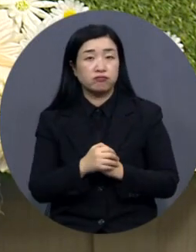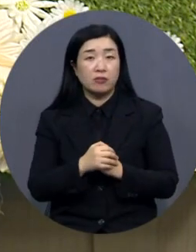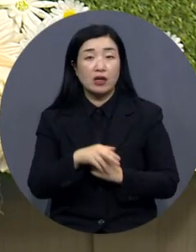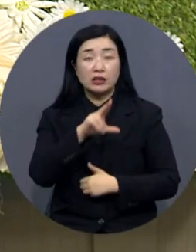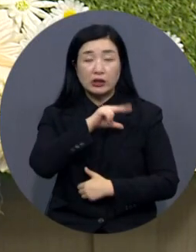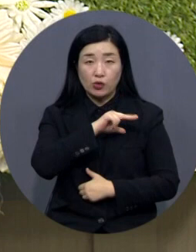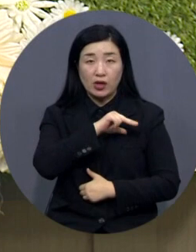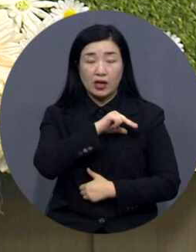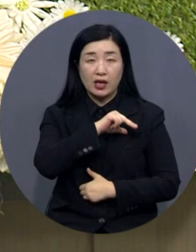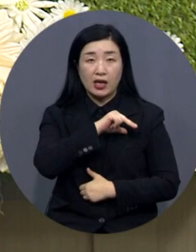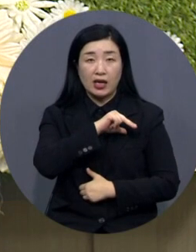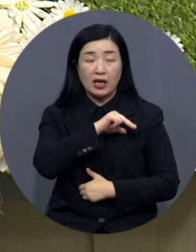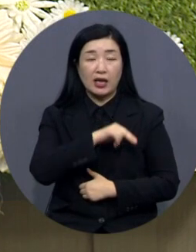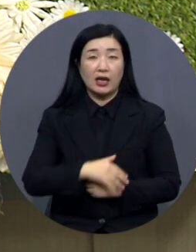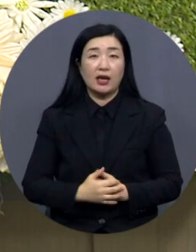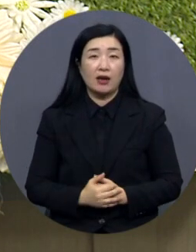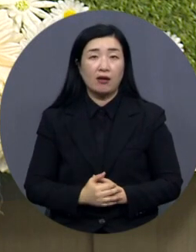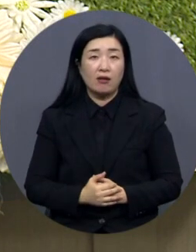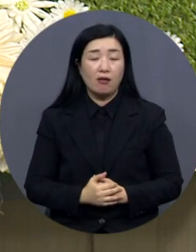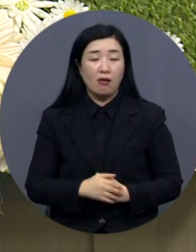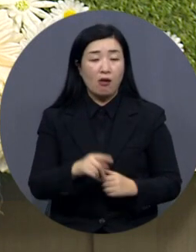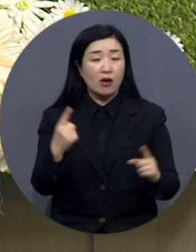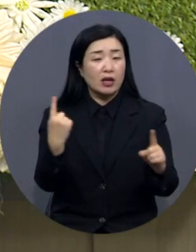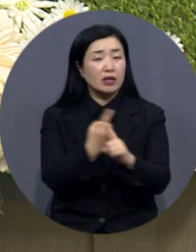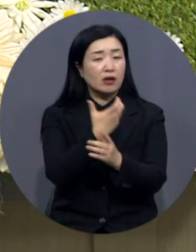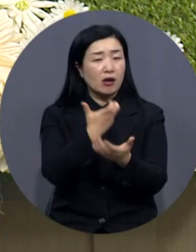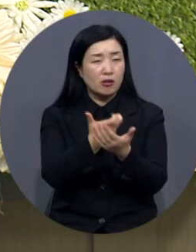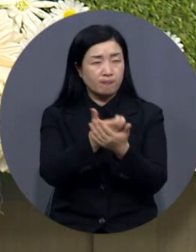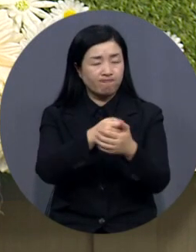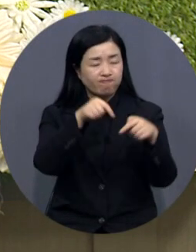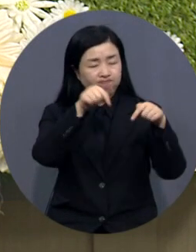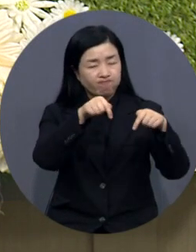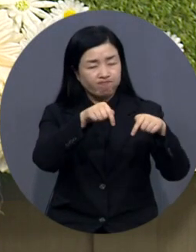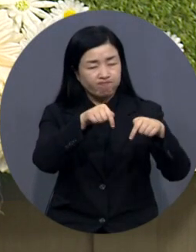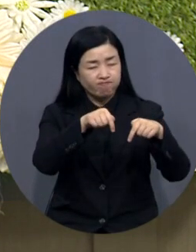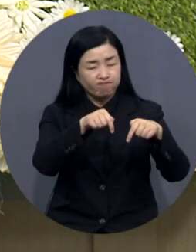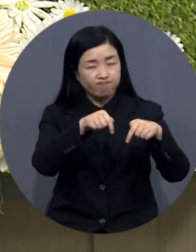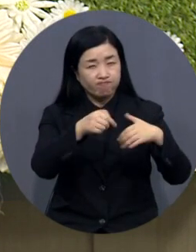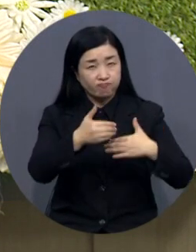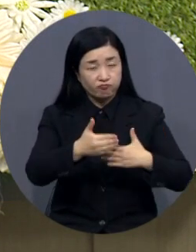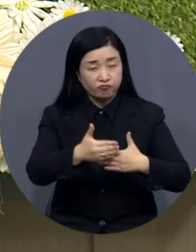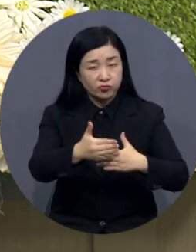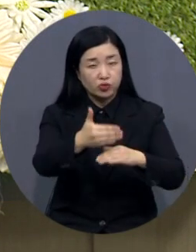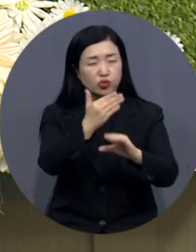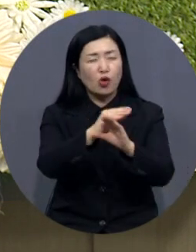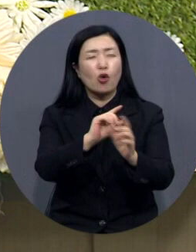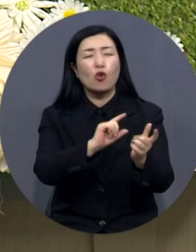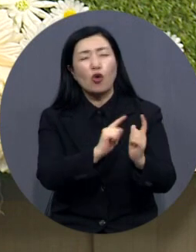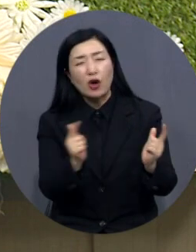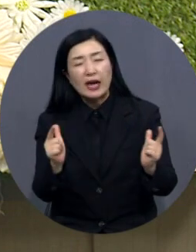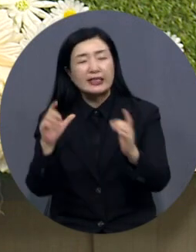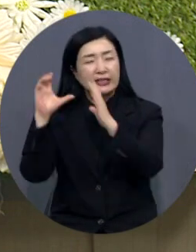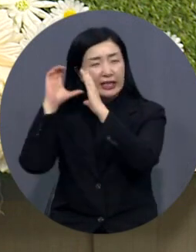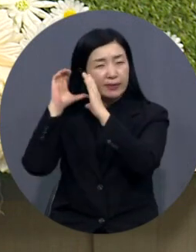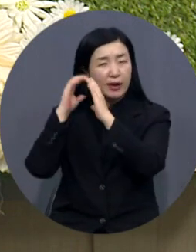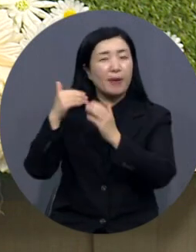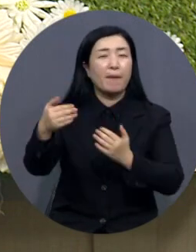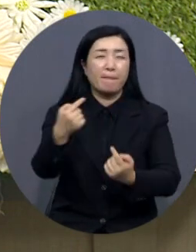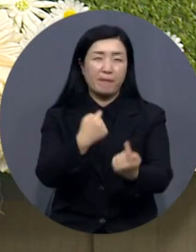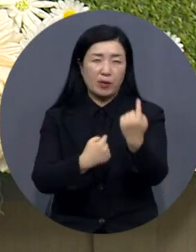의회가 그 개정안을 심의하는 과정에서 또 다양한 의견 수렴의 과정을 밟지